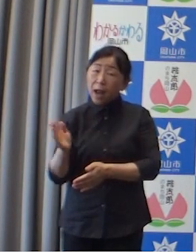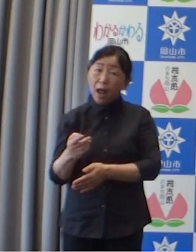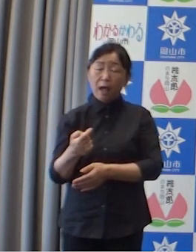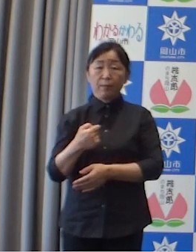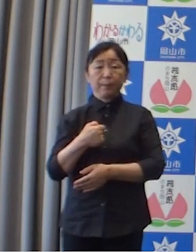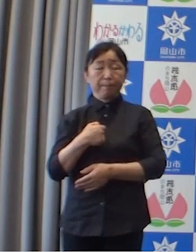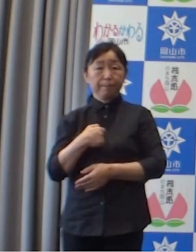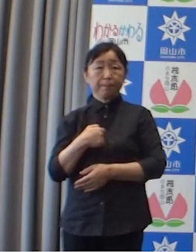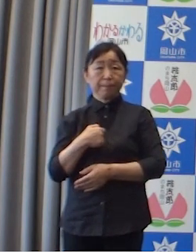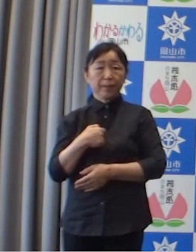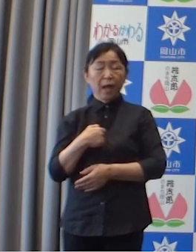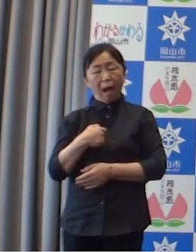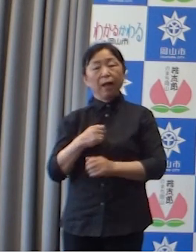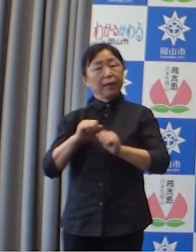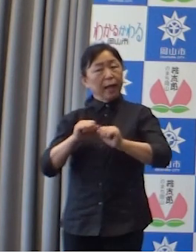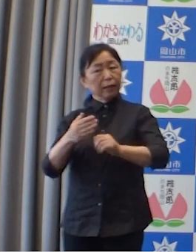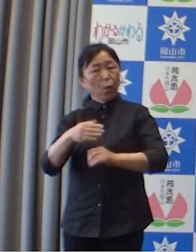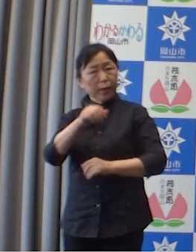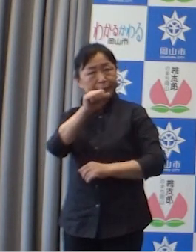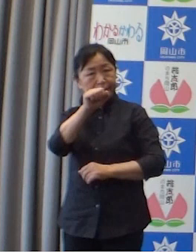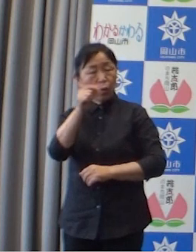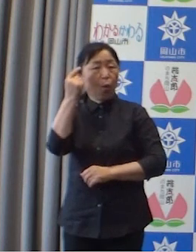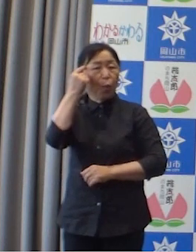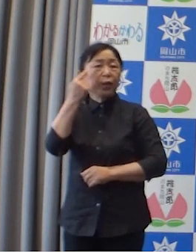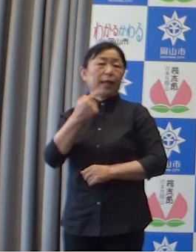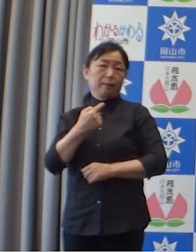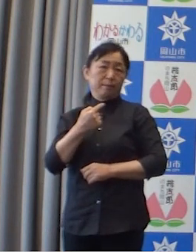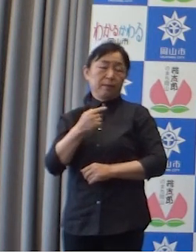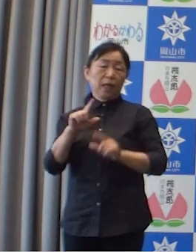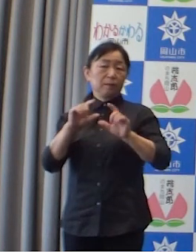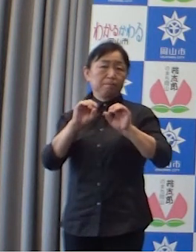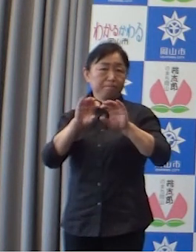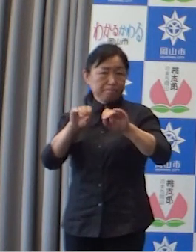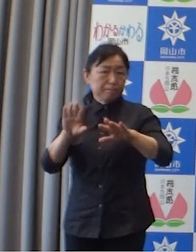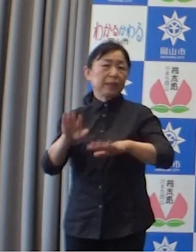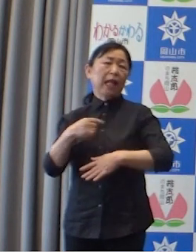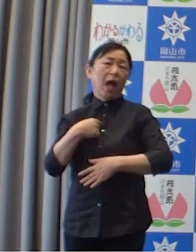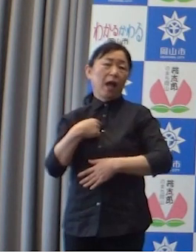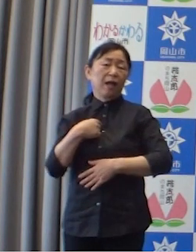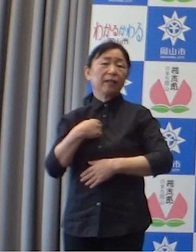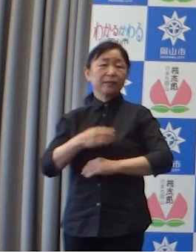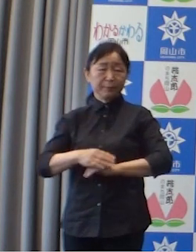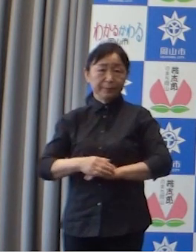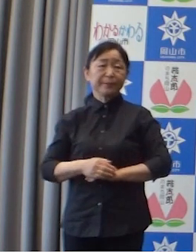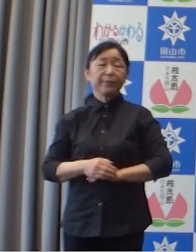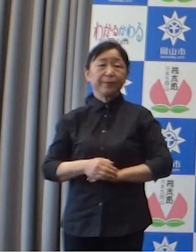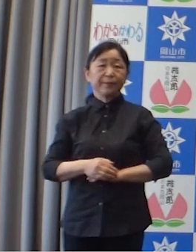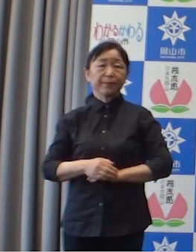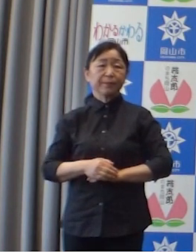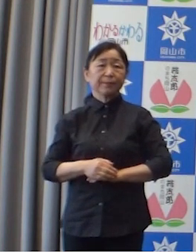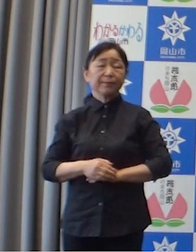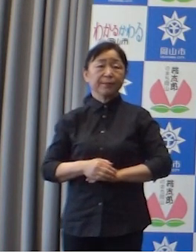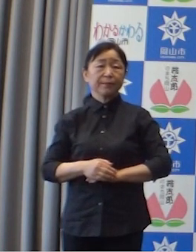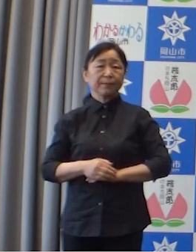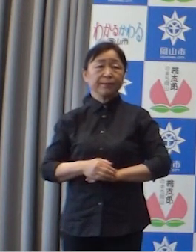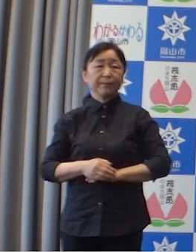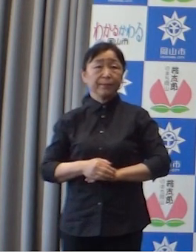はやった方がいいんじゃないかっていうように申し上げていたんです。ただ